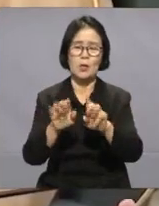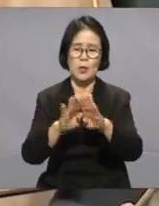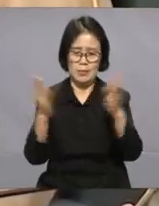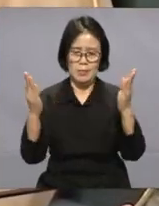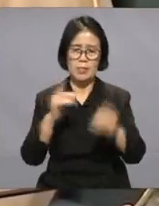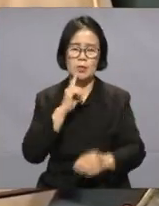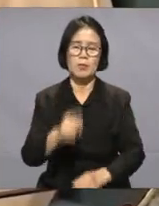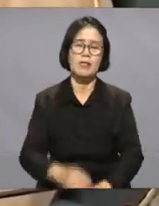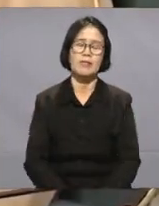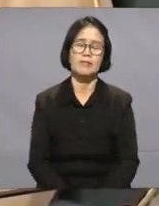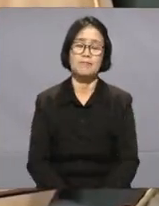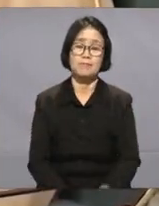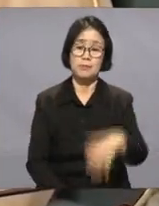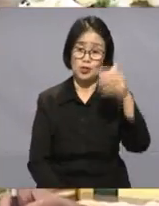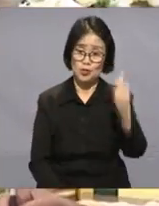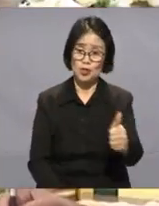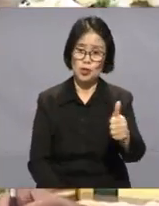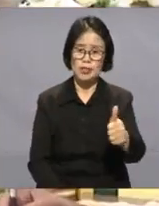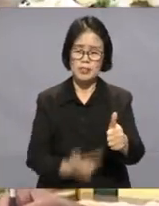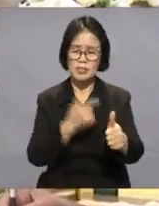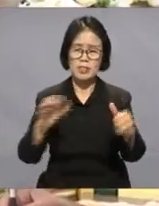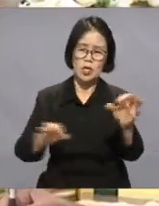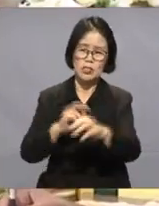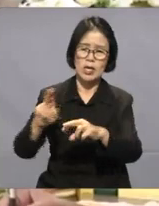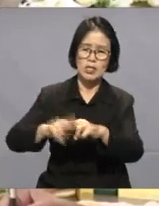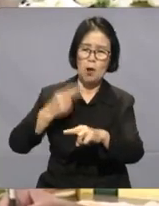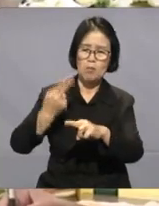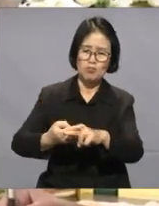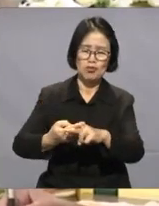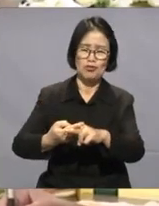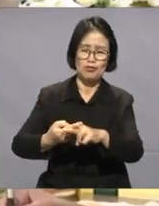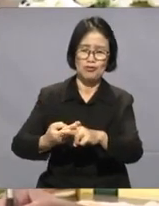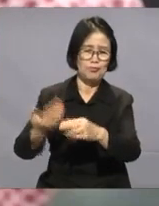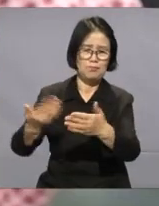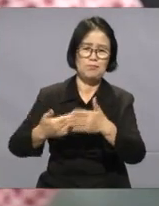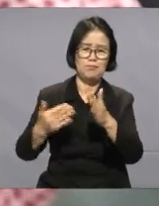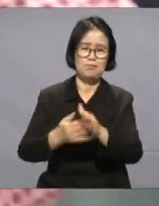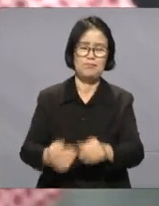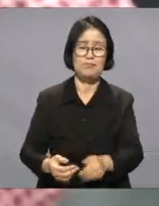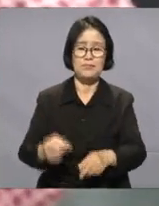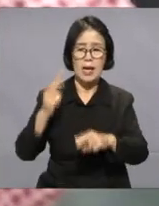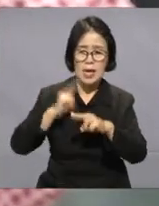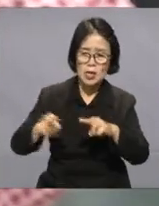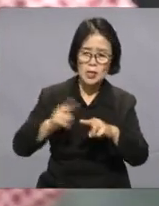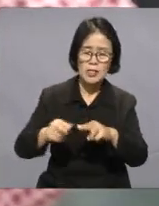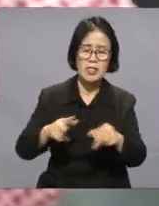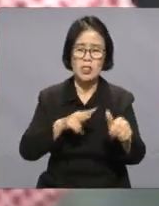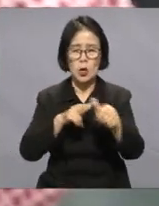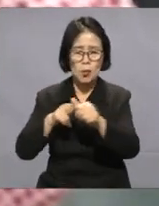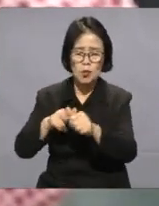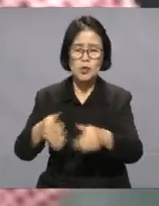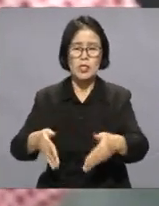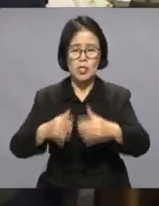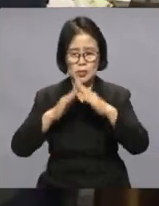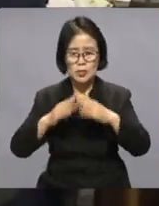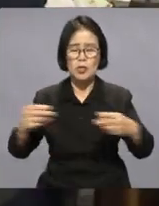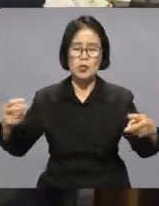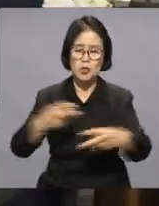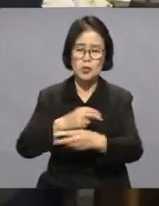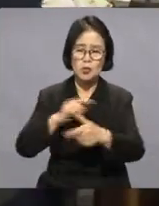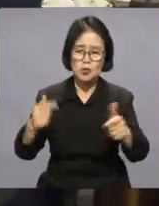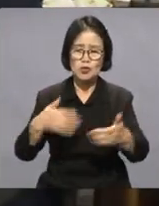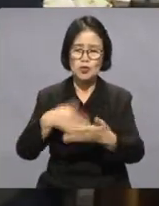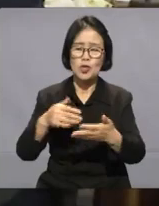했습니다. 시 주석은 엄청난 경제 선물 보따리도 챙겼습니다. 에너지와 정보통신, 건설과 교통 등